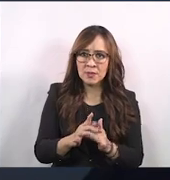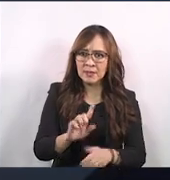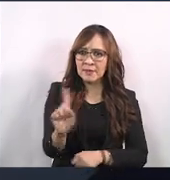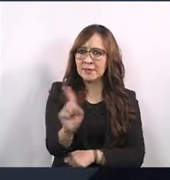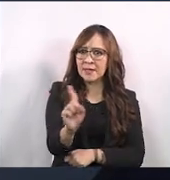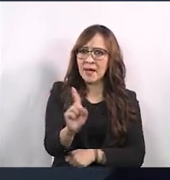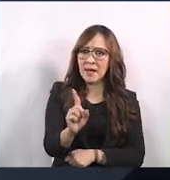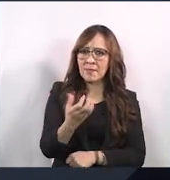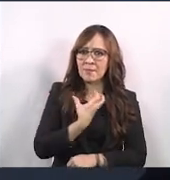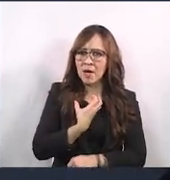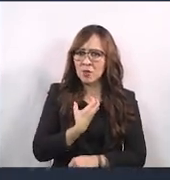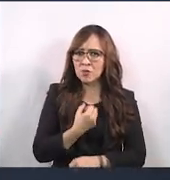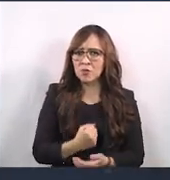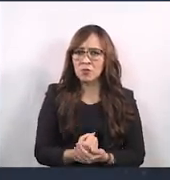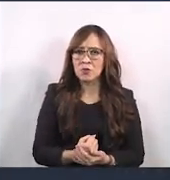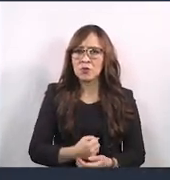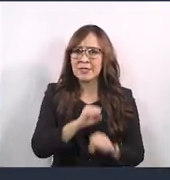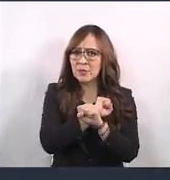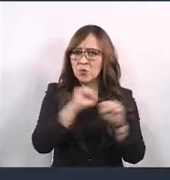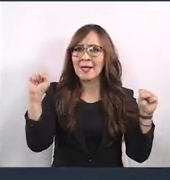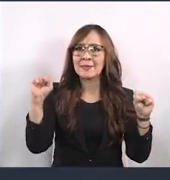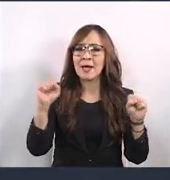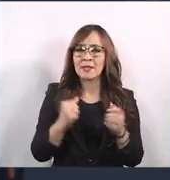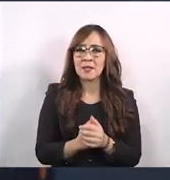mau jadi dikuasai oleh roh izebel